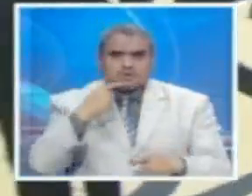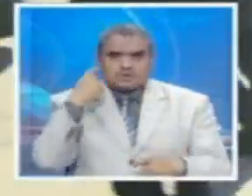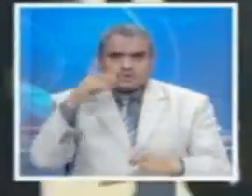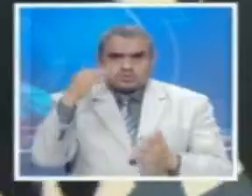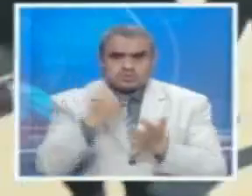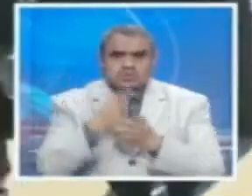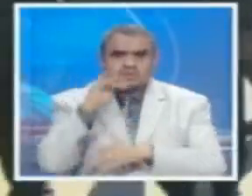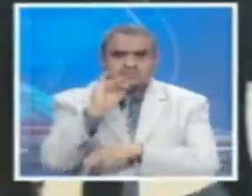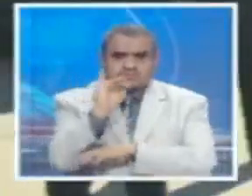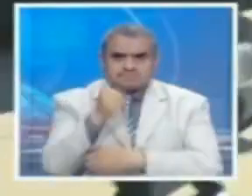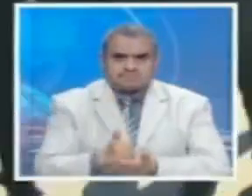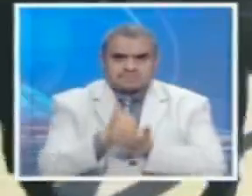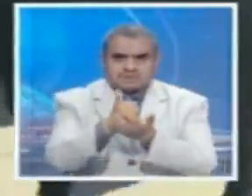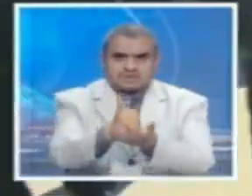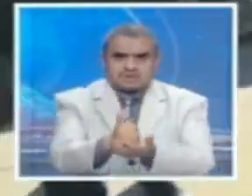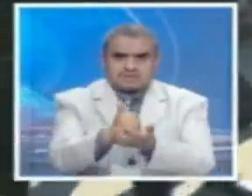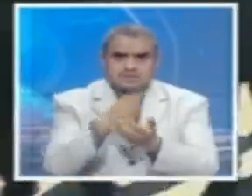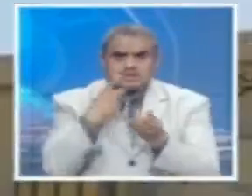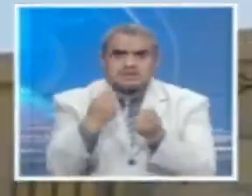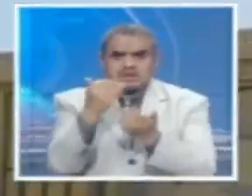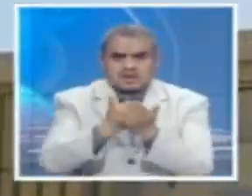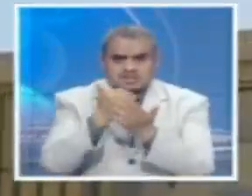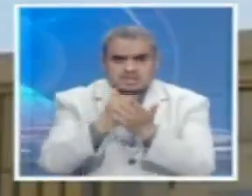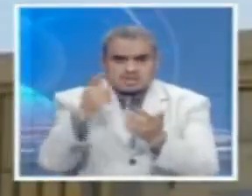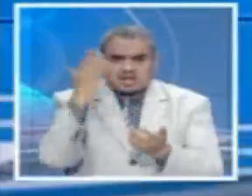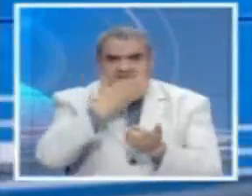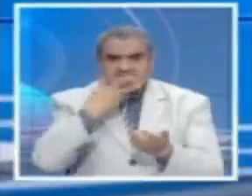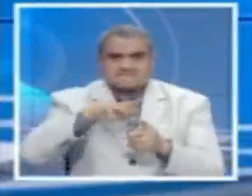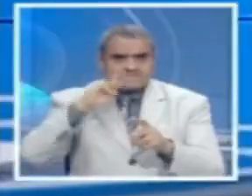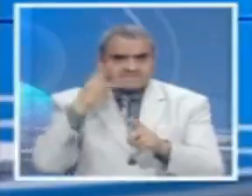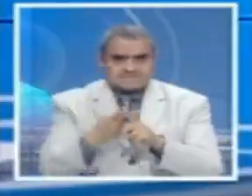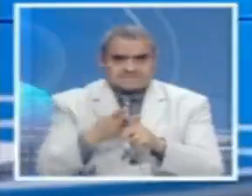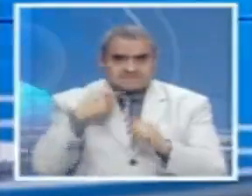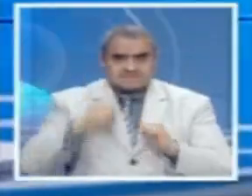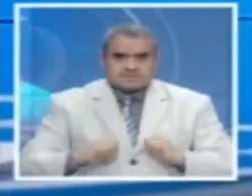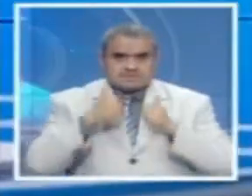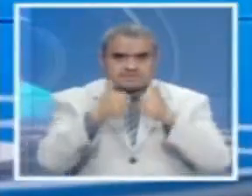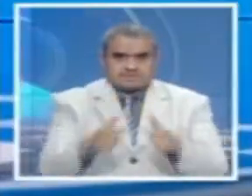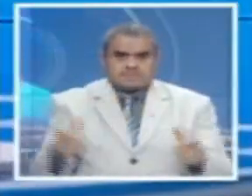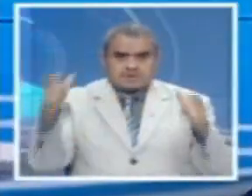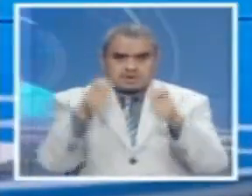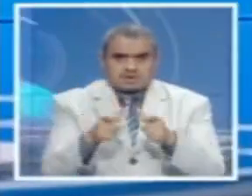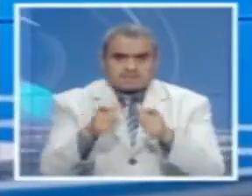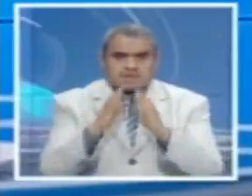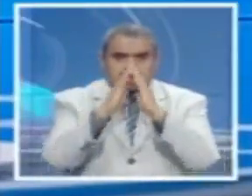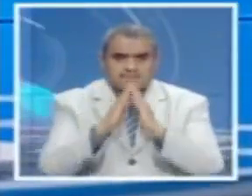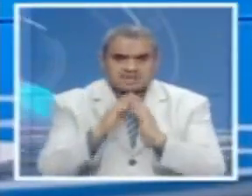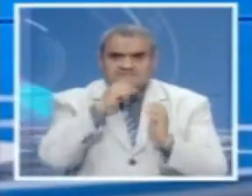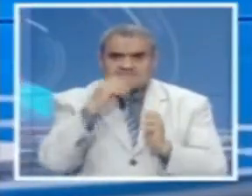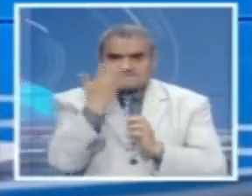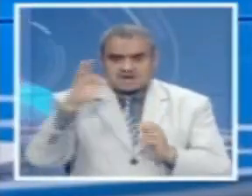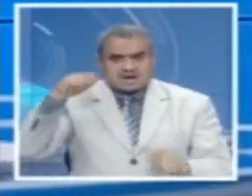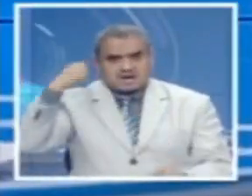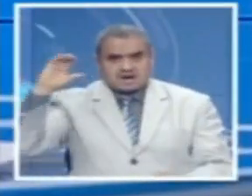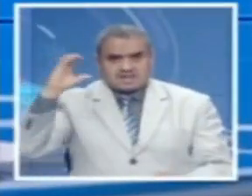السودان وقمة دعم تمويل الاقتصاديات الإفريقية. كما شهدت الزيارة قمة مصرية فرنسية بين الرئيس